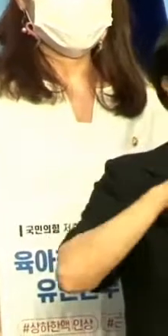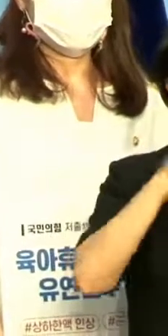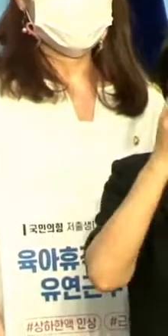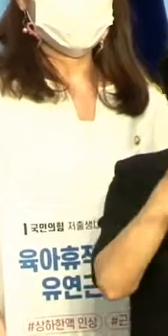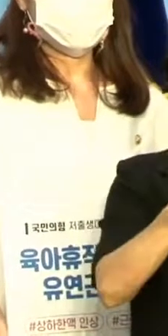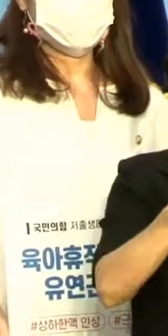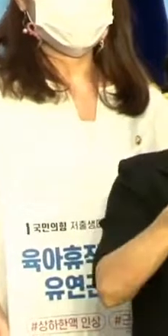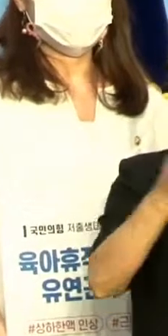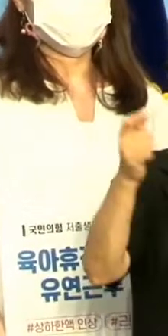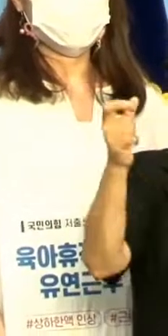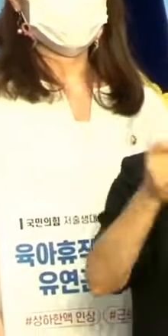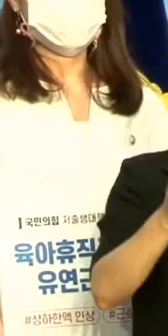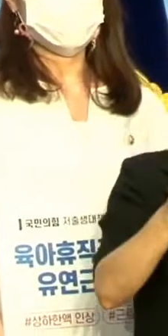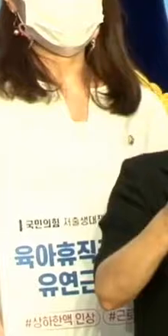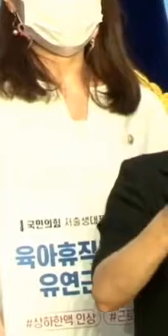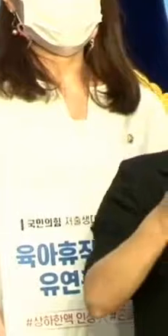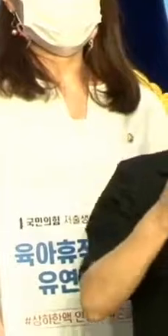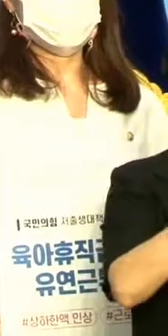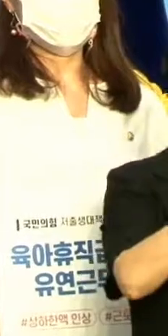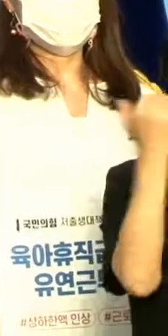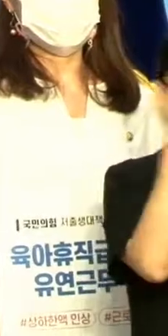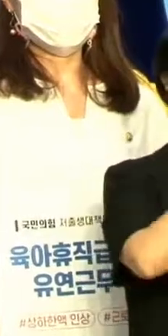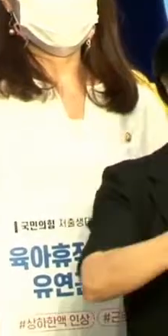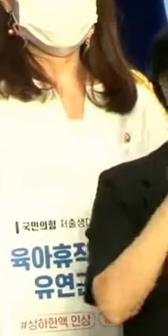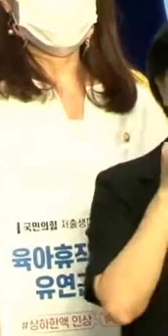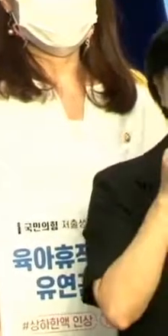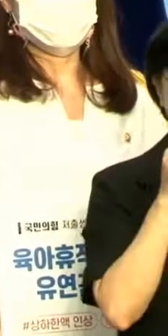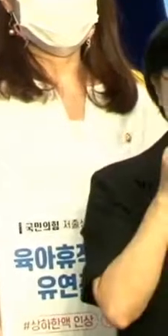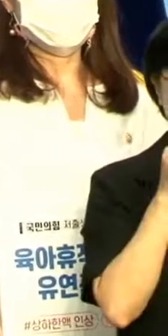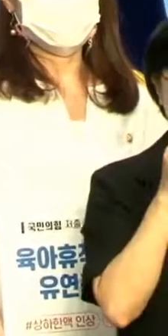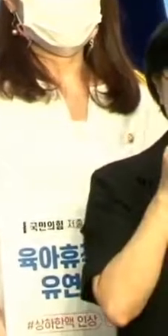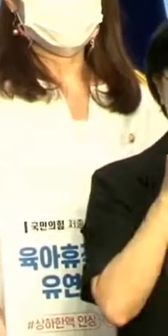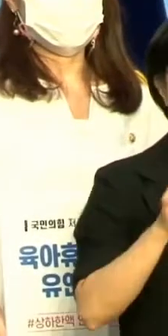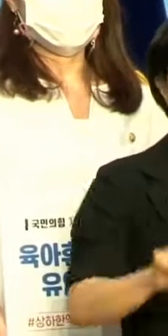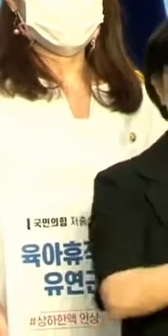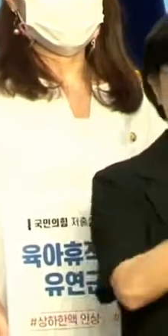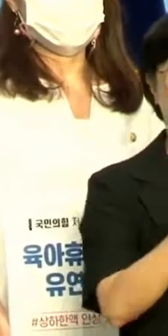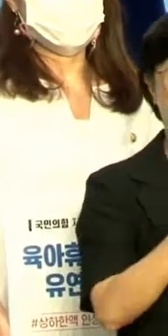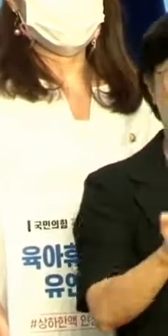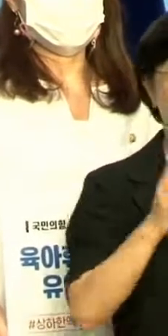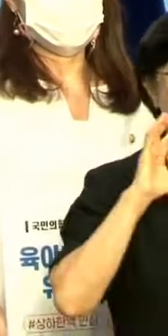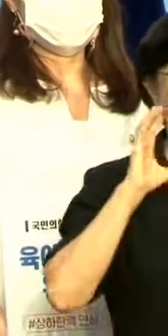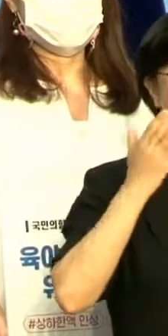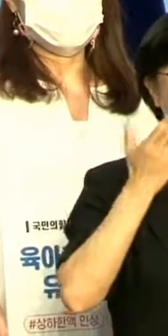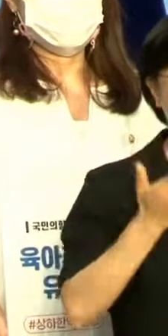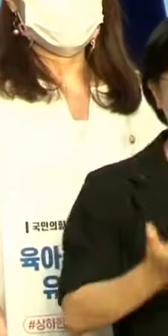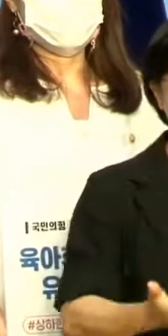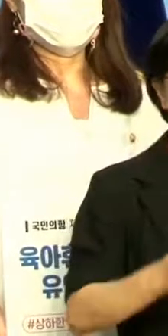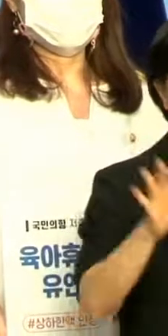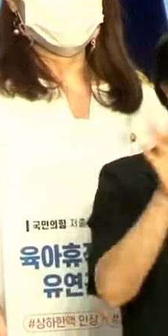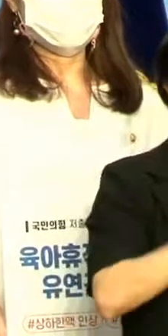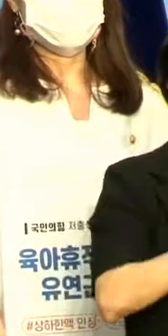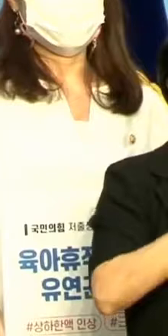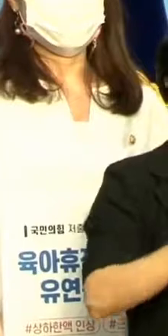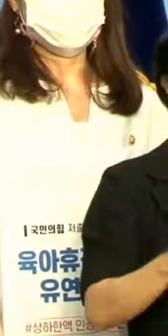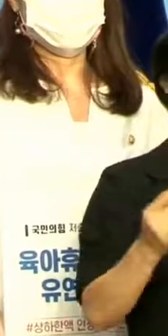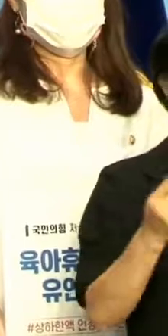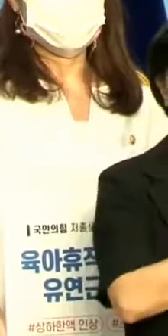가까운 시일내 발의할 예정입니다 바로 5일 육아휴직 급여 현실화를 위해 육아